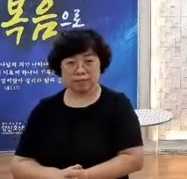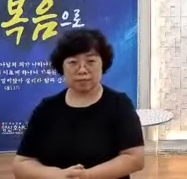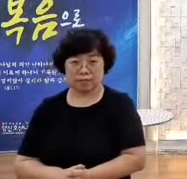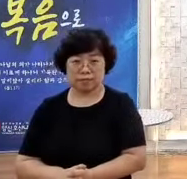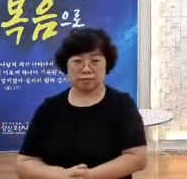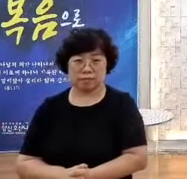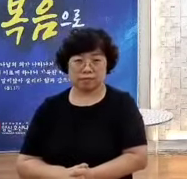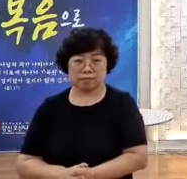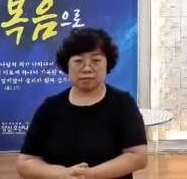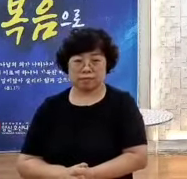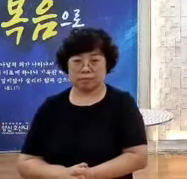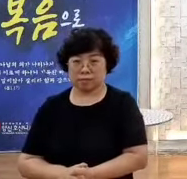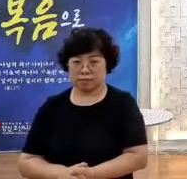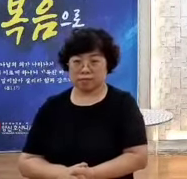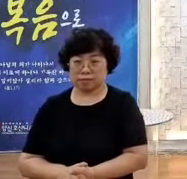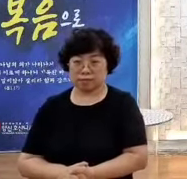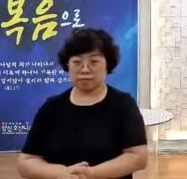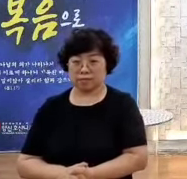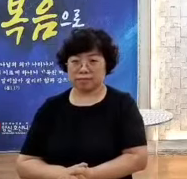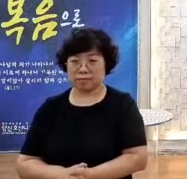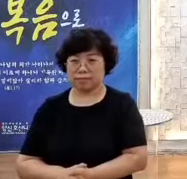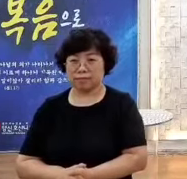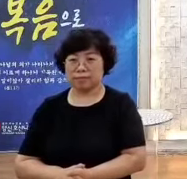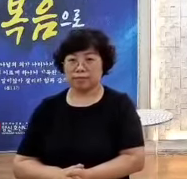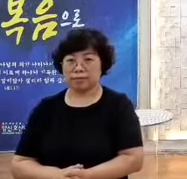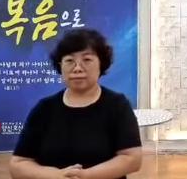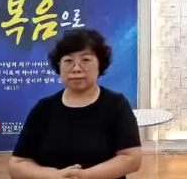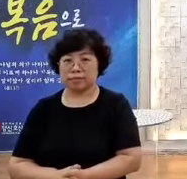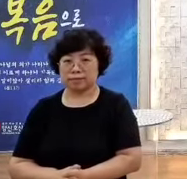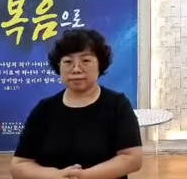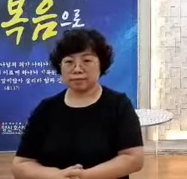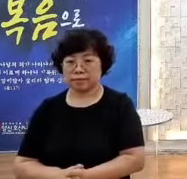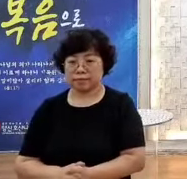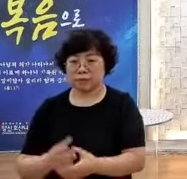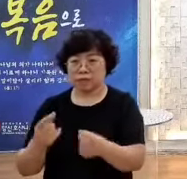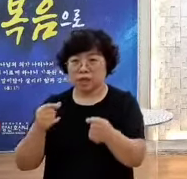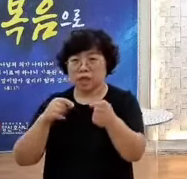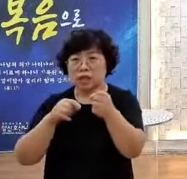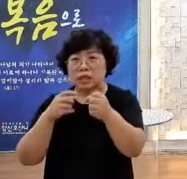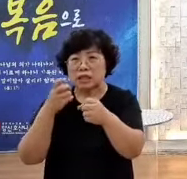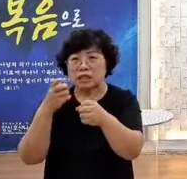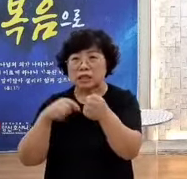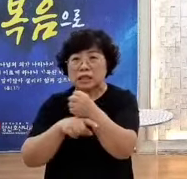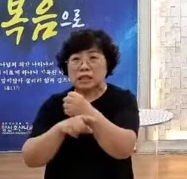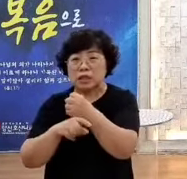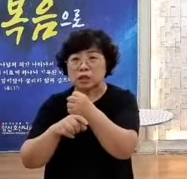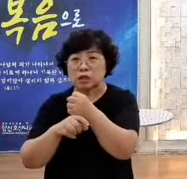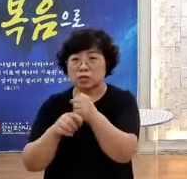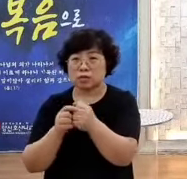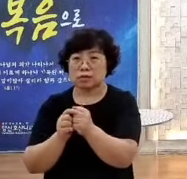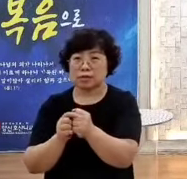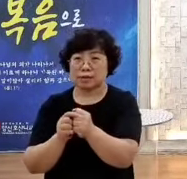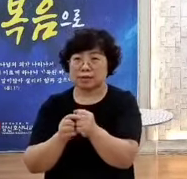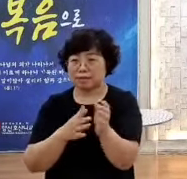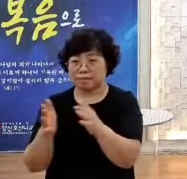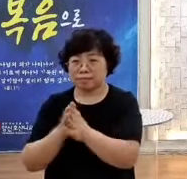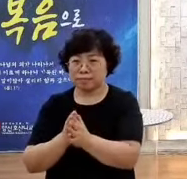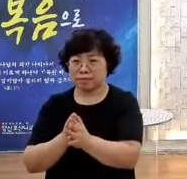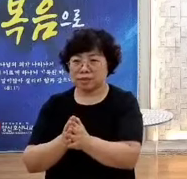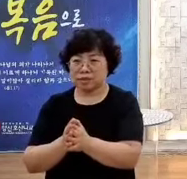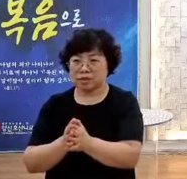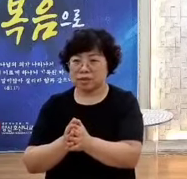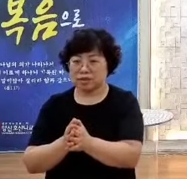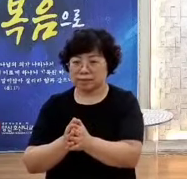행복한 사람. 안도감. 자, 이런 논리로 보면 반대로 얘기해 볼게요. 그러면 최악의